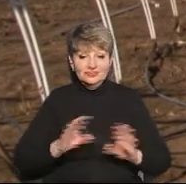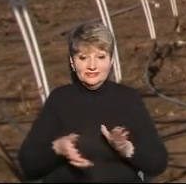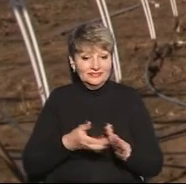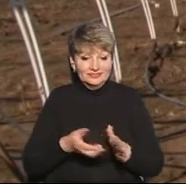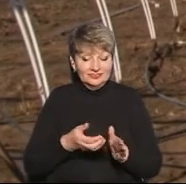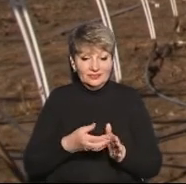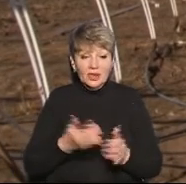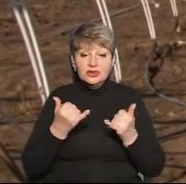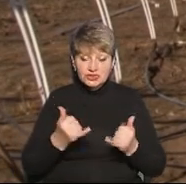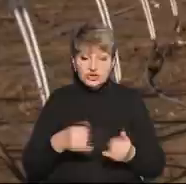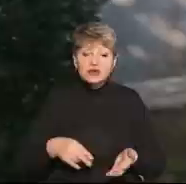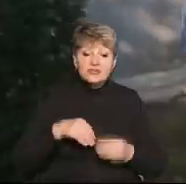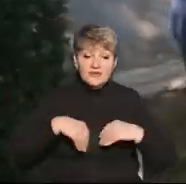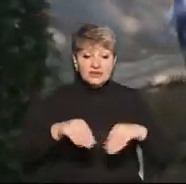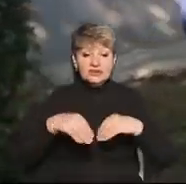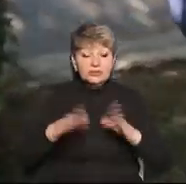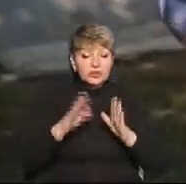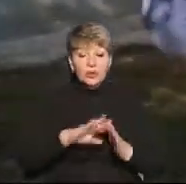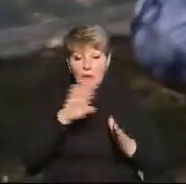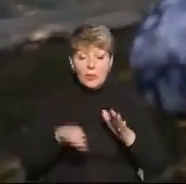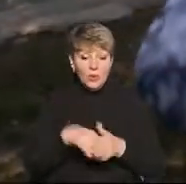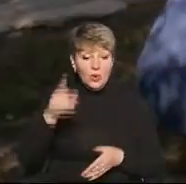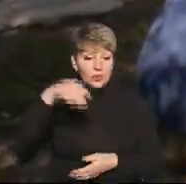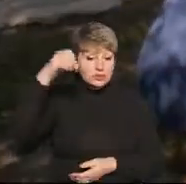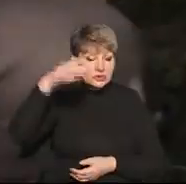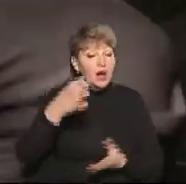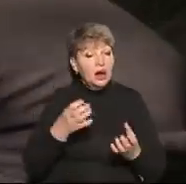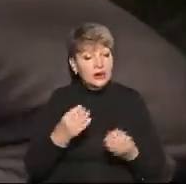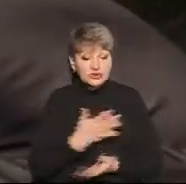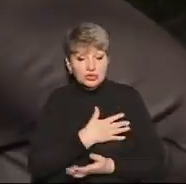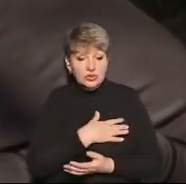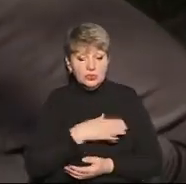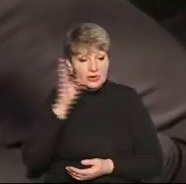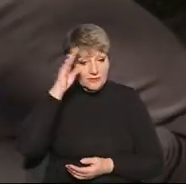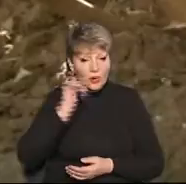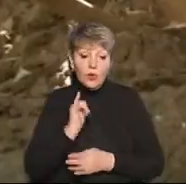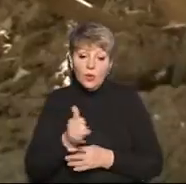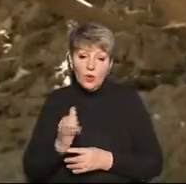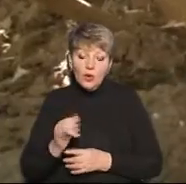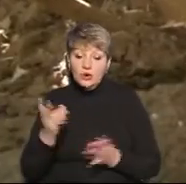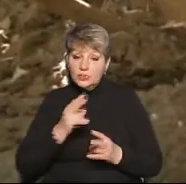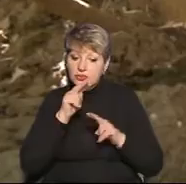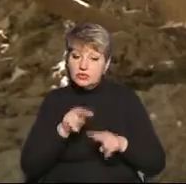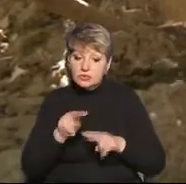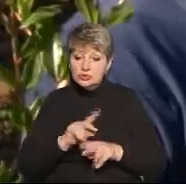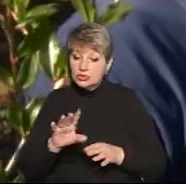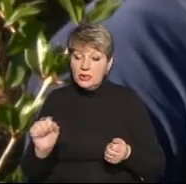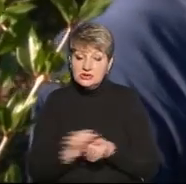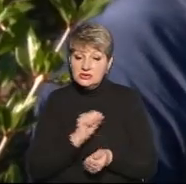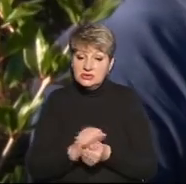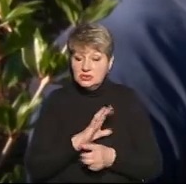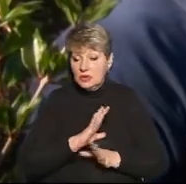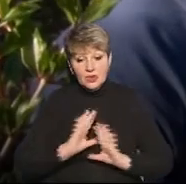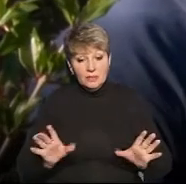вже висаджуємо на сонячній стороні. А ще інжир любить воду, тому, каже Асан, треба стежити, щоб не пересушити ґрунт. Просто